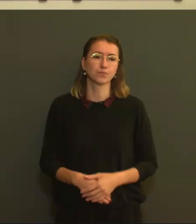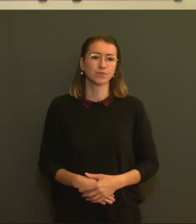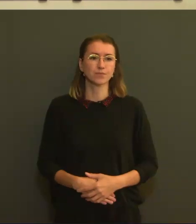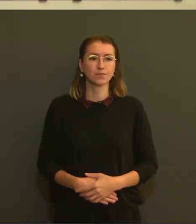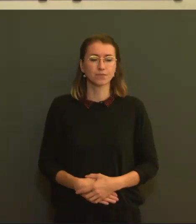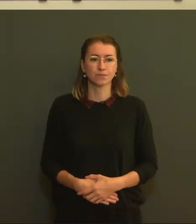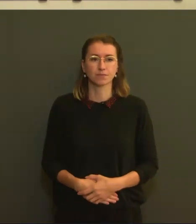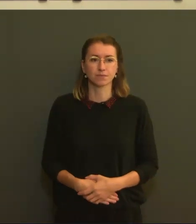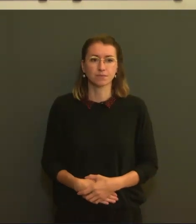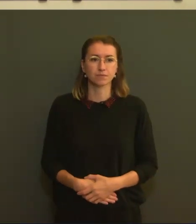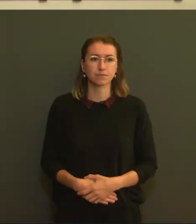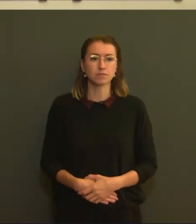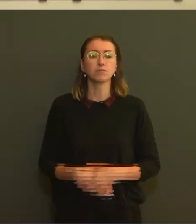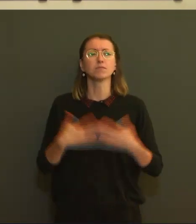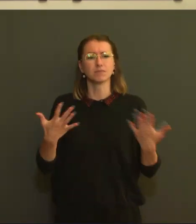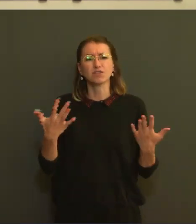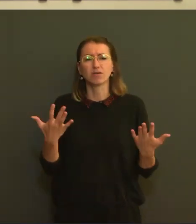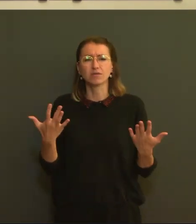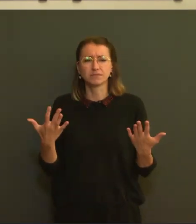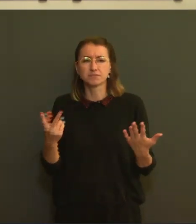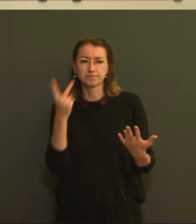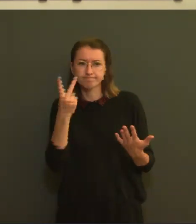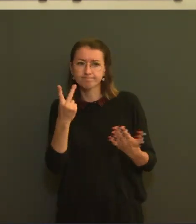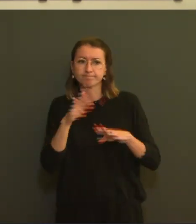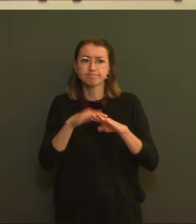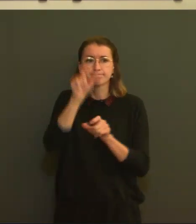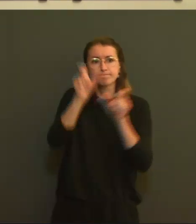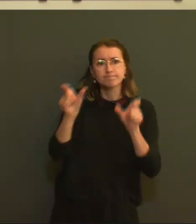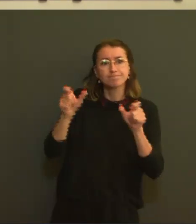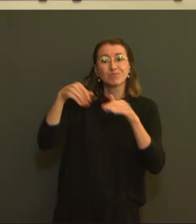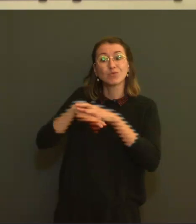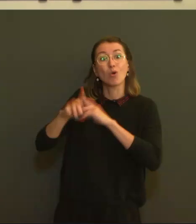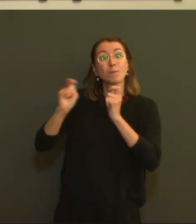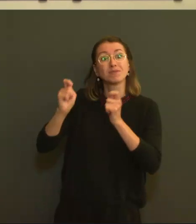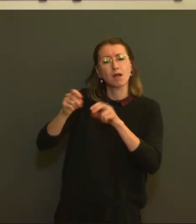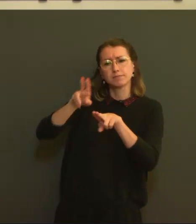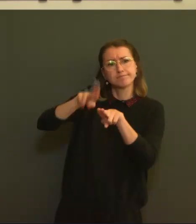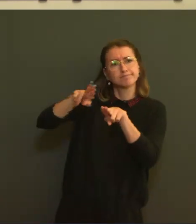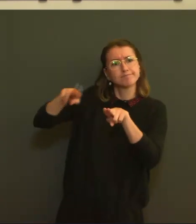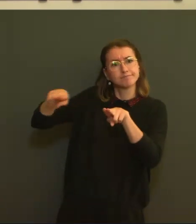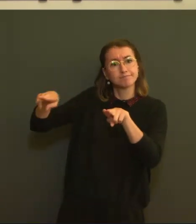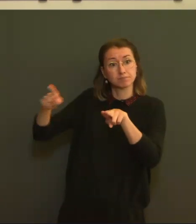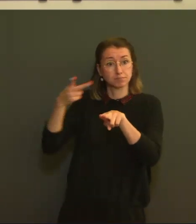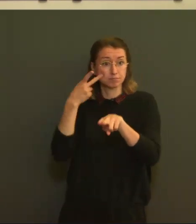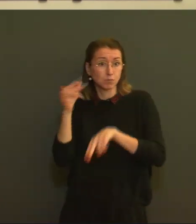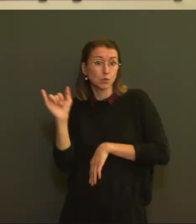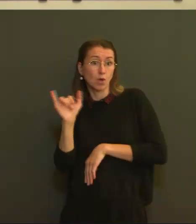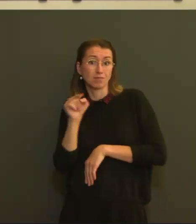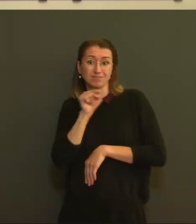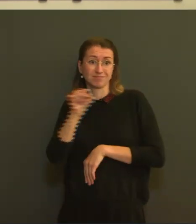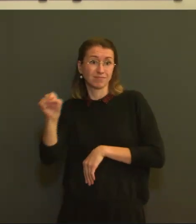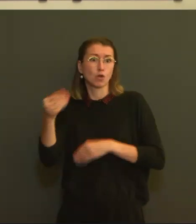patients hospitalisés pour lesquels on a les données disponibles, on se rend compte que seulement 13% des enfants avaient des